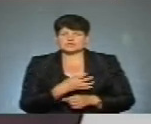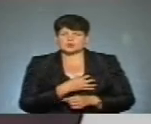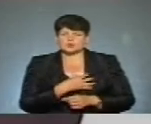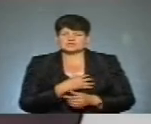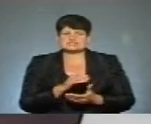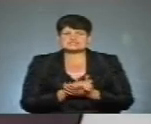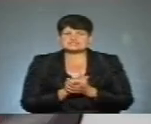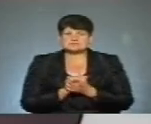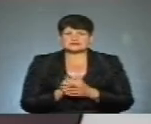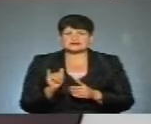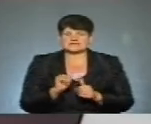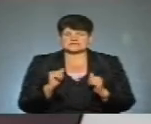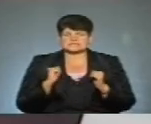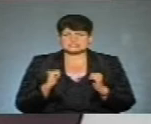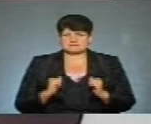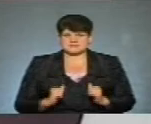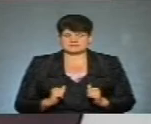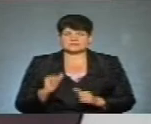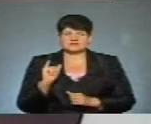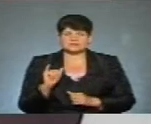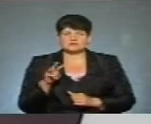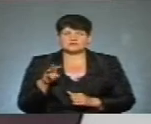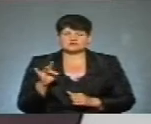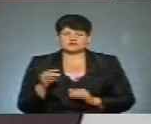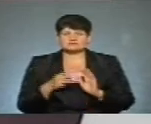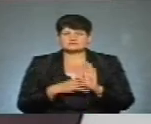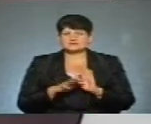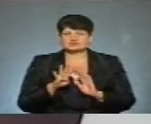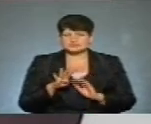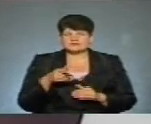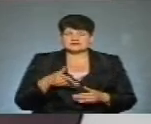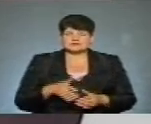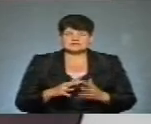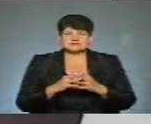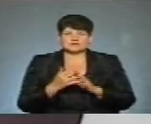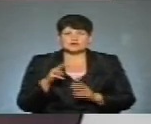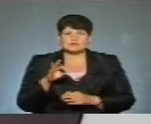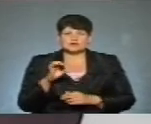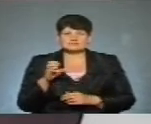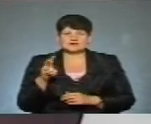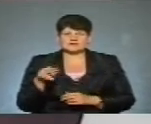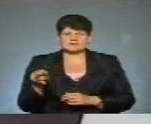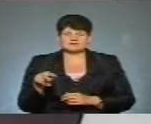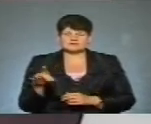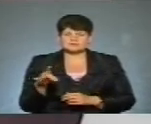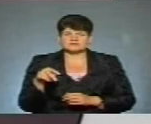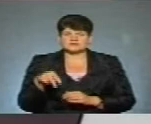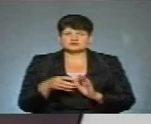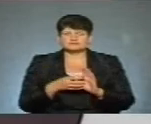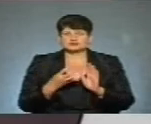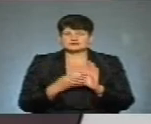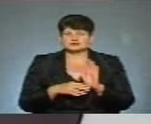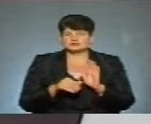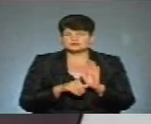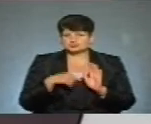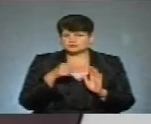і стабільність. Івану Марчуку 84, він народився у селі Москалівка на Лановеччині. У